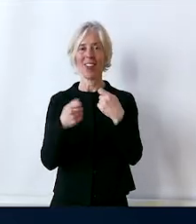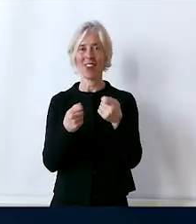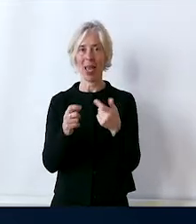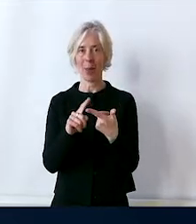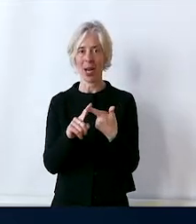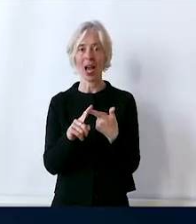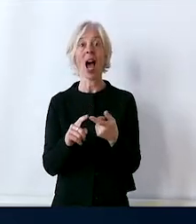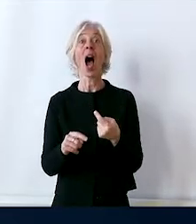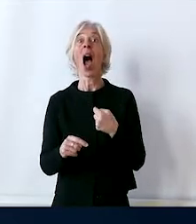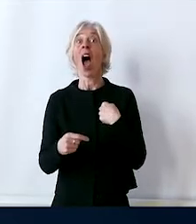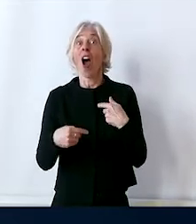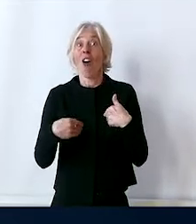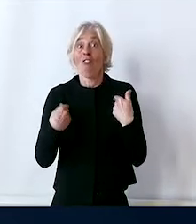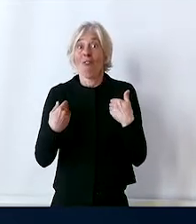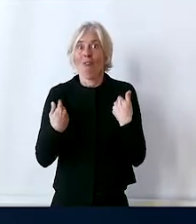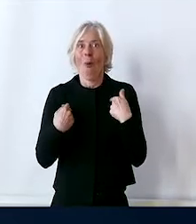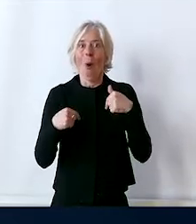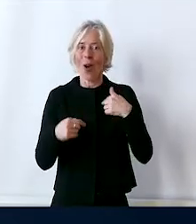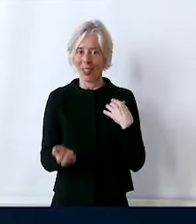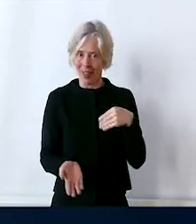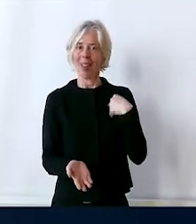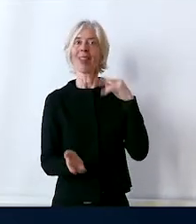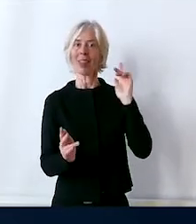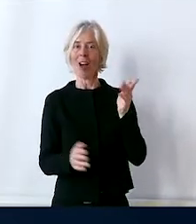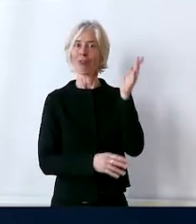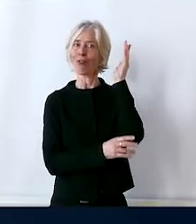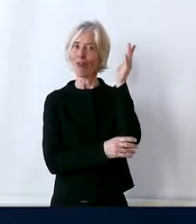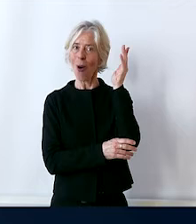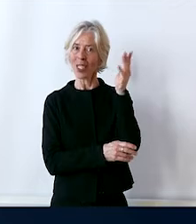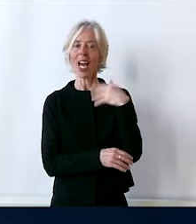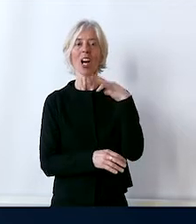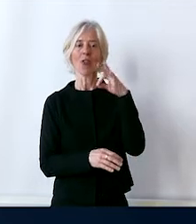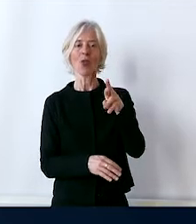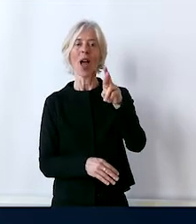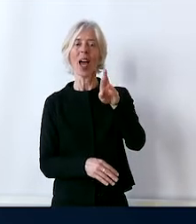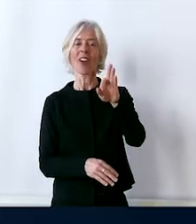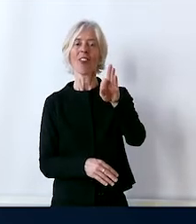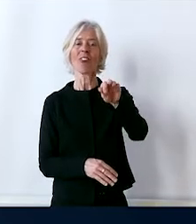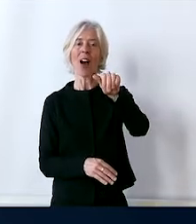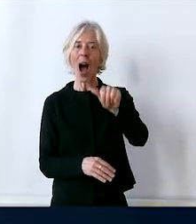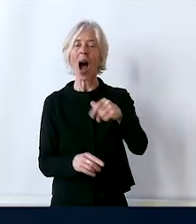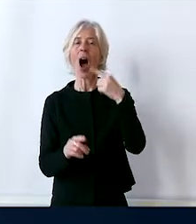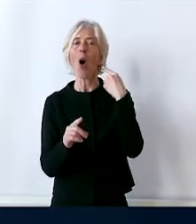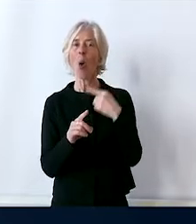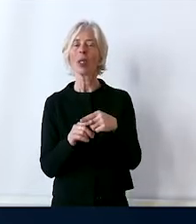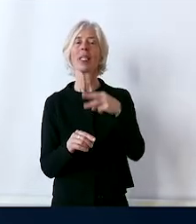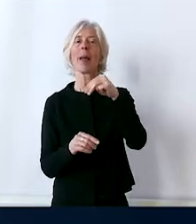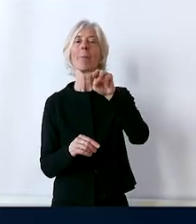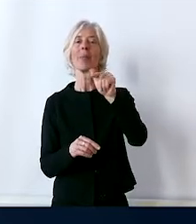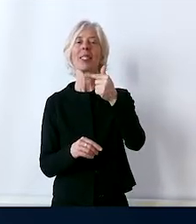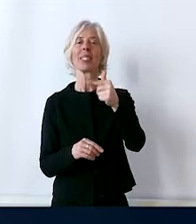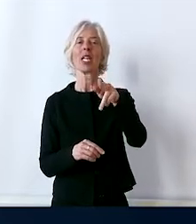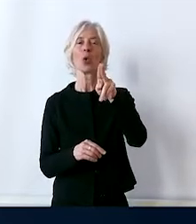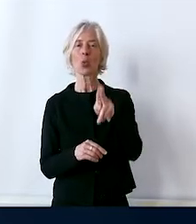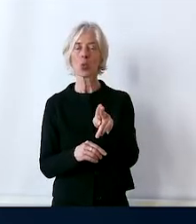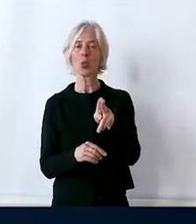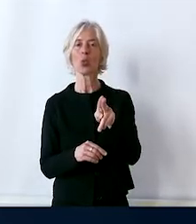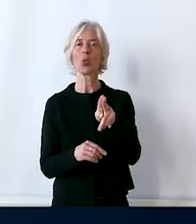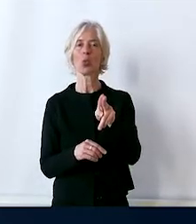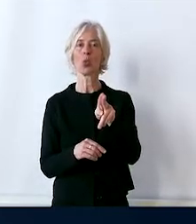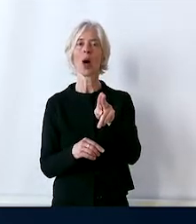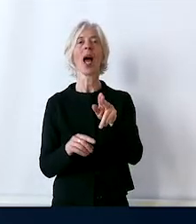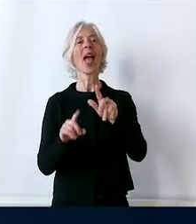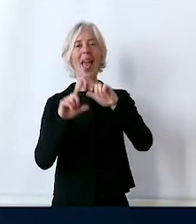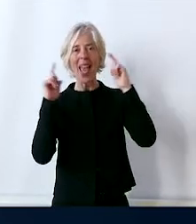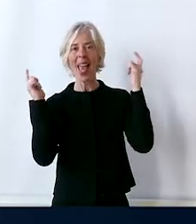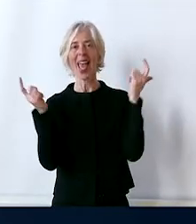MT Aerospace vertreten zu dürfen. Genau, Herr Dr. Hübschler hatte es gerade schon angesprochen, Raumfahrt. Damit